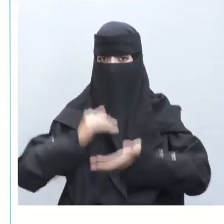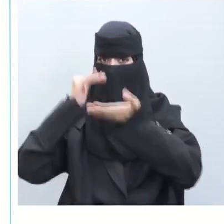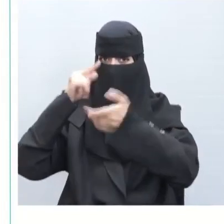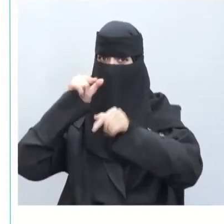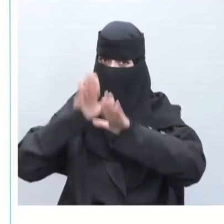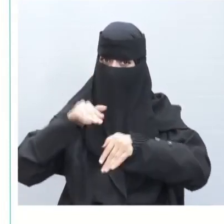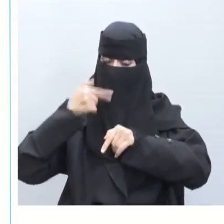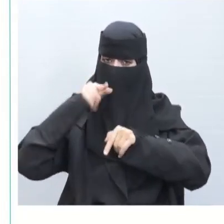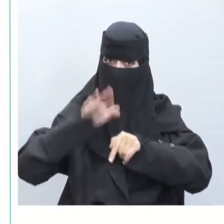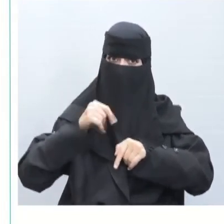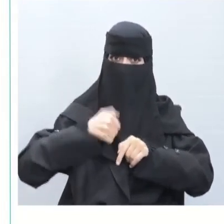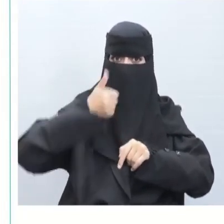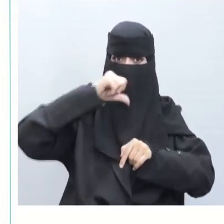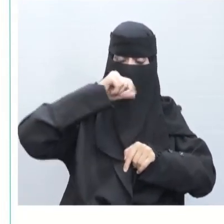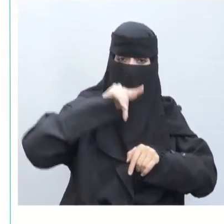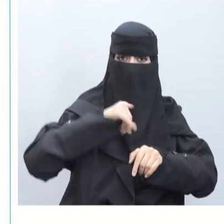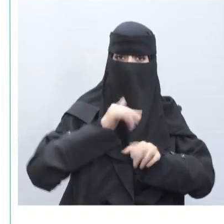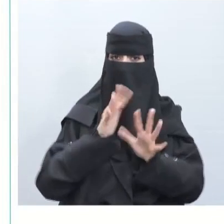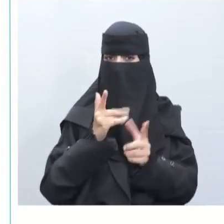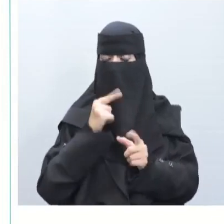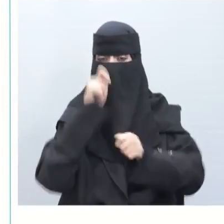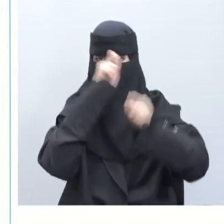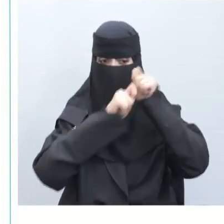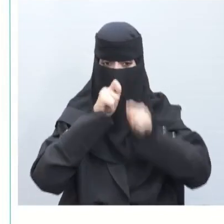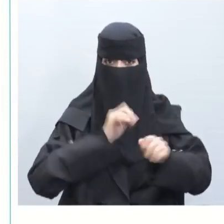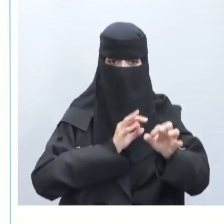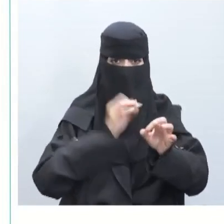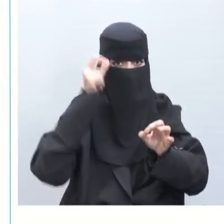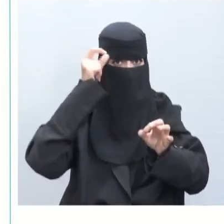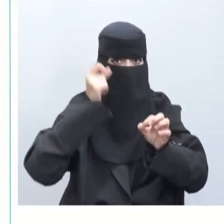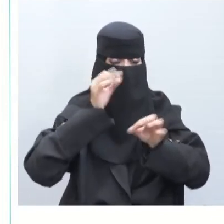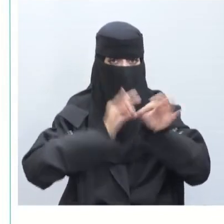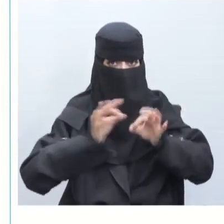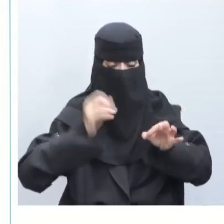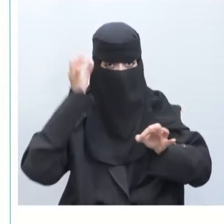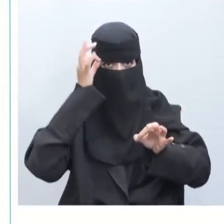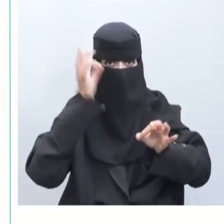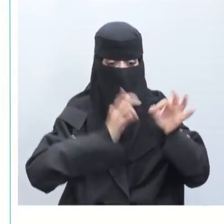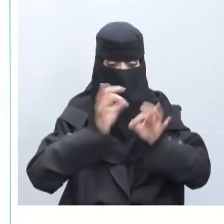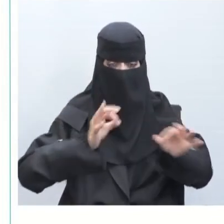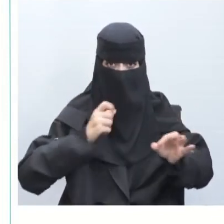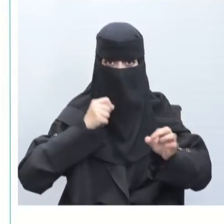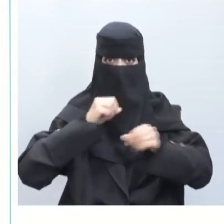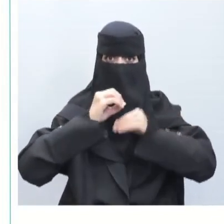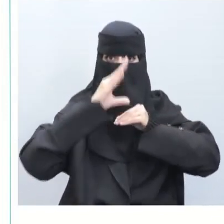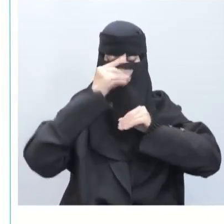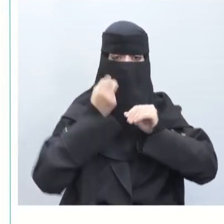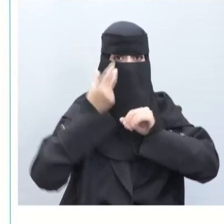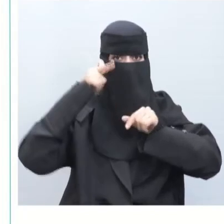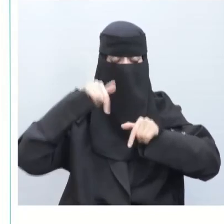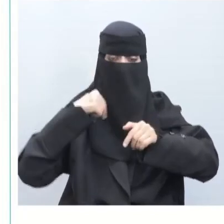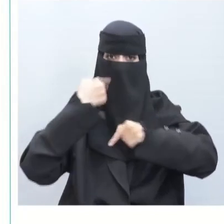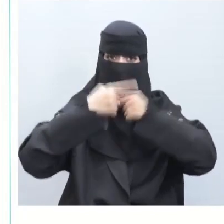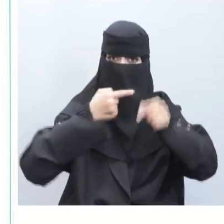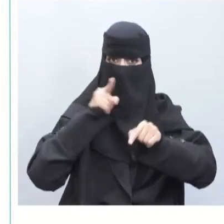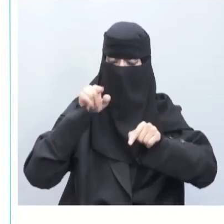وبالتالي يكون لدينا تقيييم مدى عمليه خطه مشروع مقترح بما في ذلك التركيز على الاستدامه هل اذا استمرت